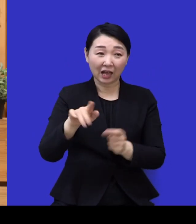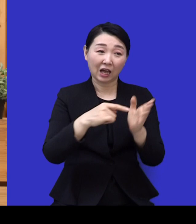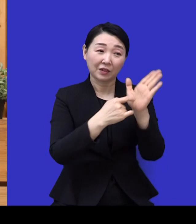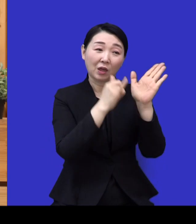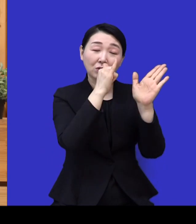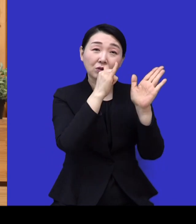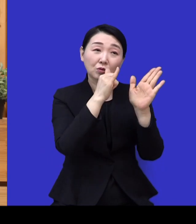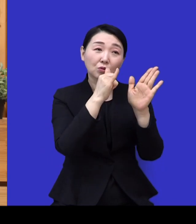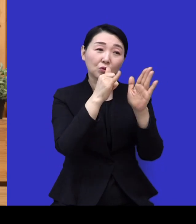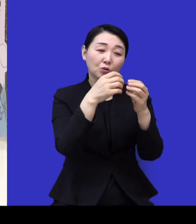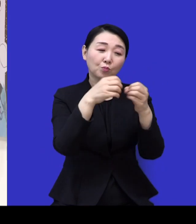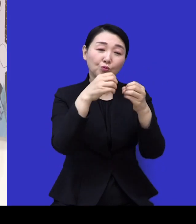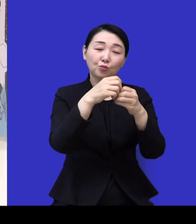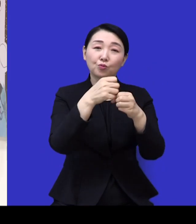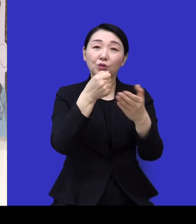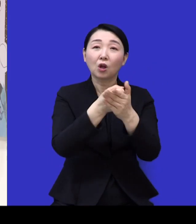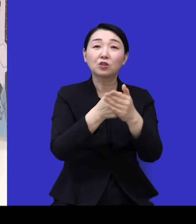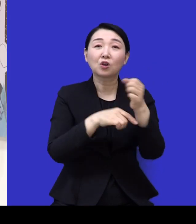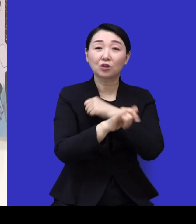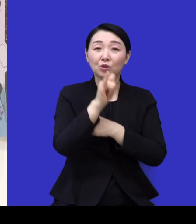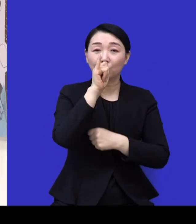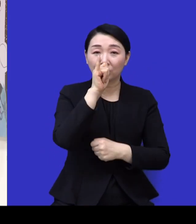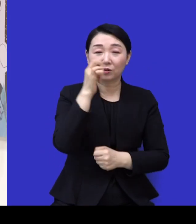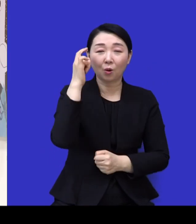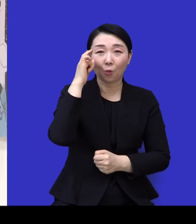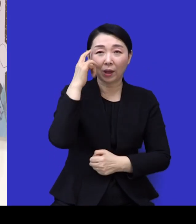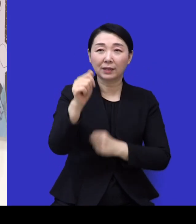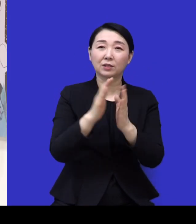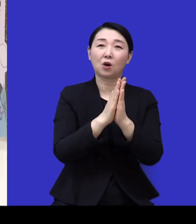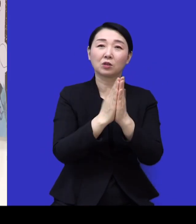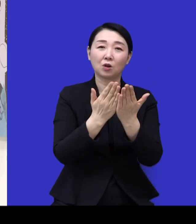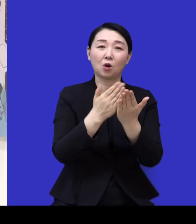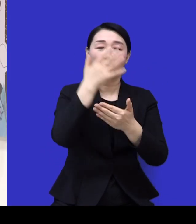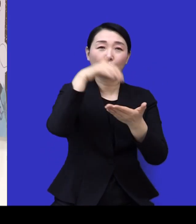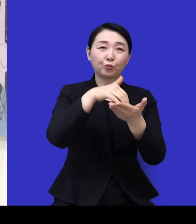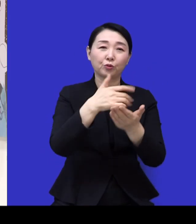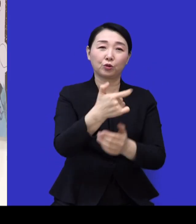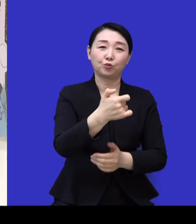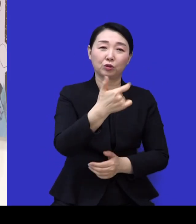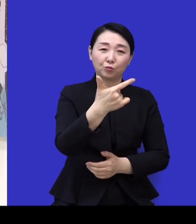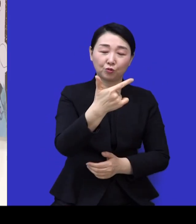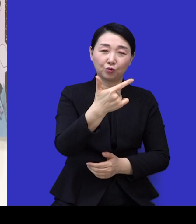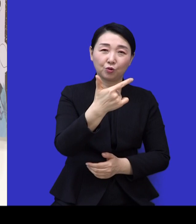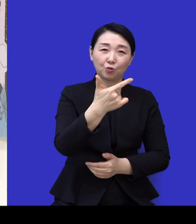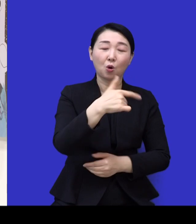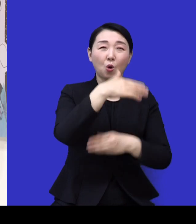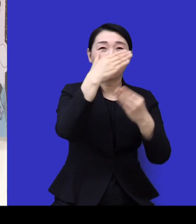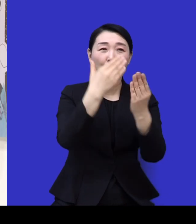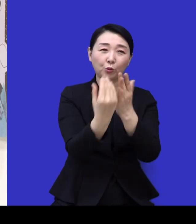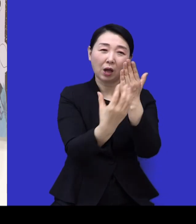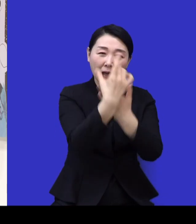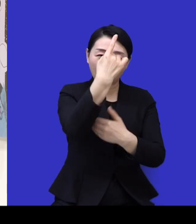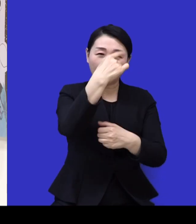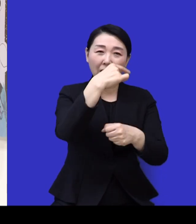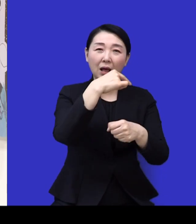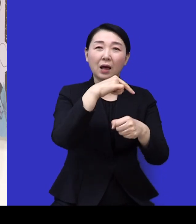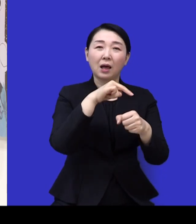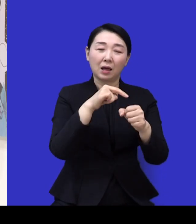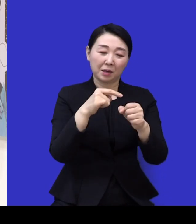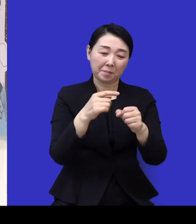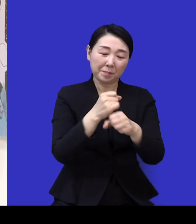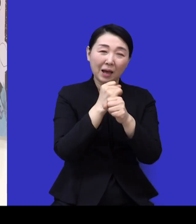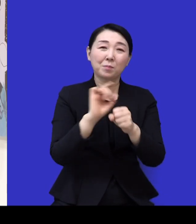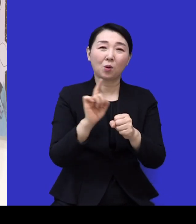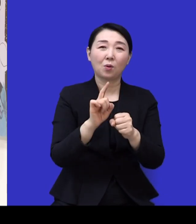정하신 특별한 이유가 있습니까? 그 뭐 성경 66권을 한 단어로 사랑이라고 이렇게 또 말씀들 하시고 네네. 또 우리들이 가장